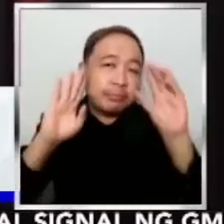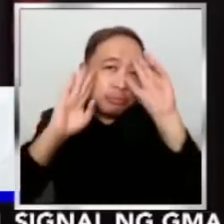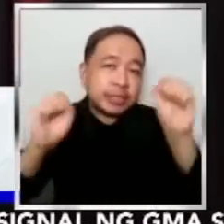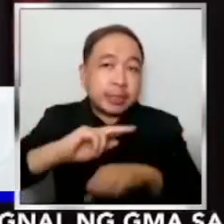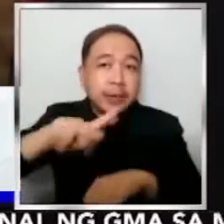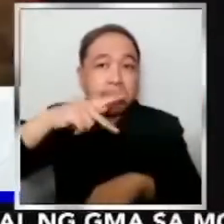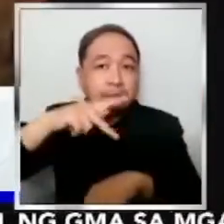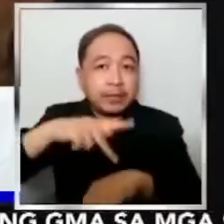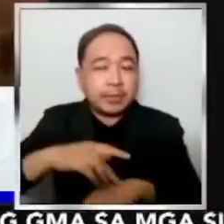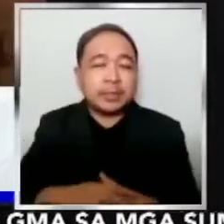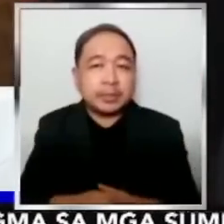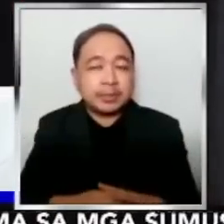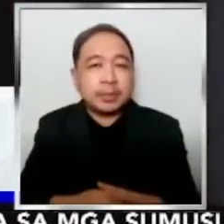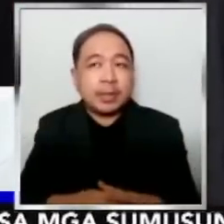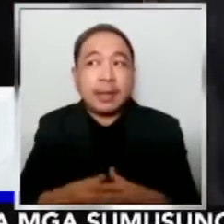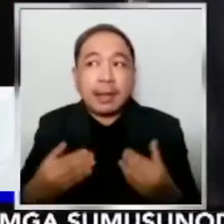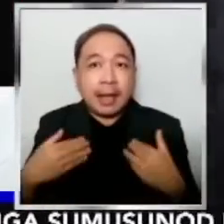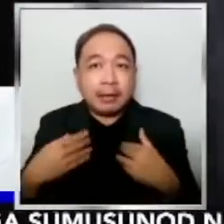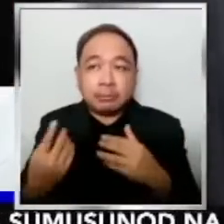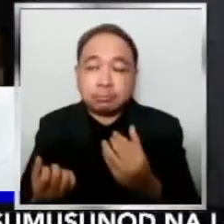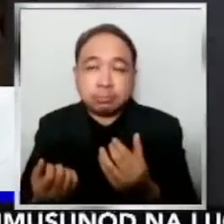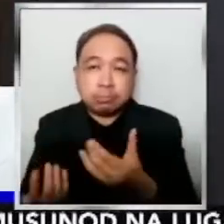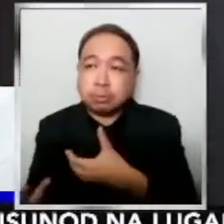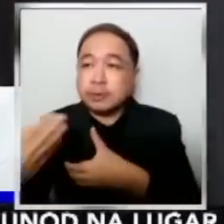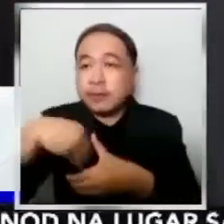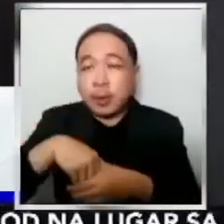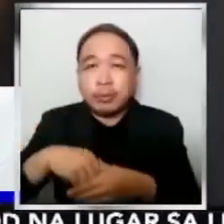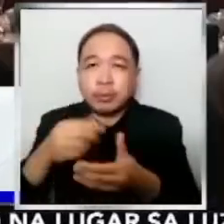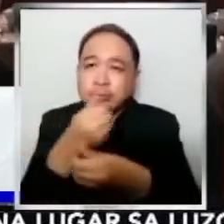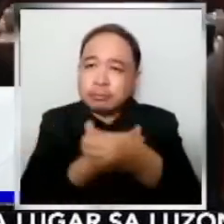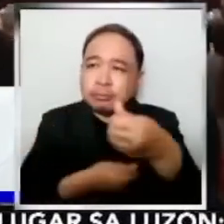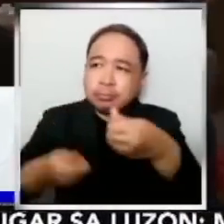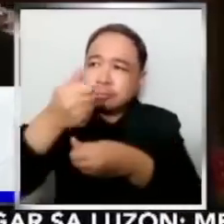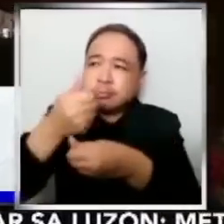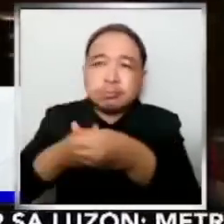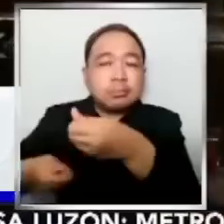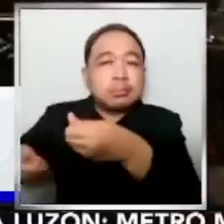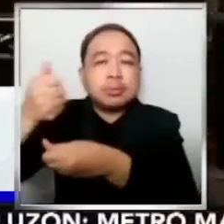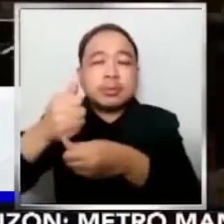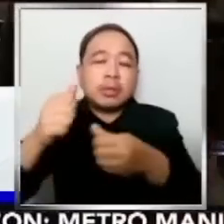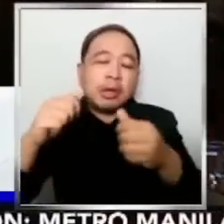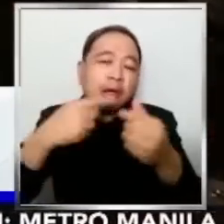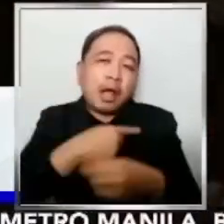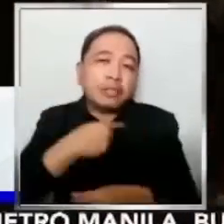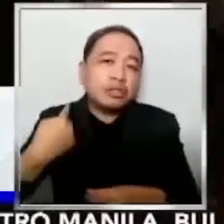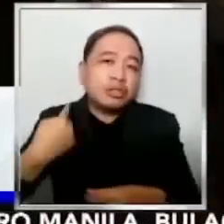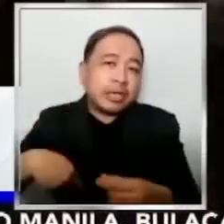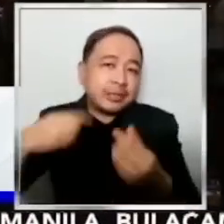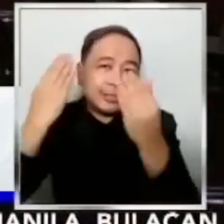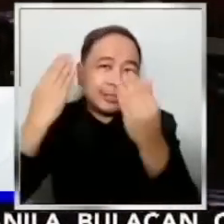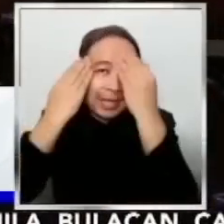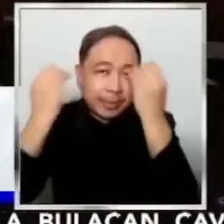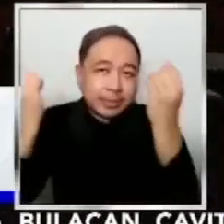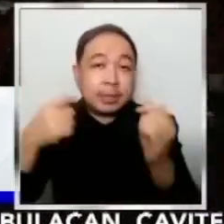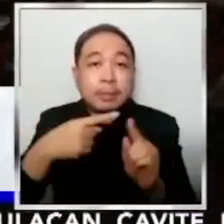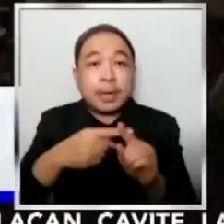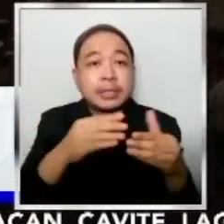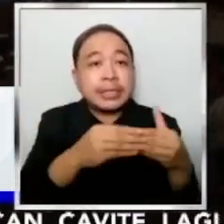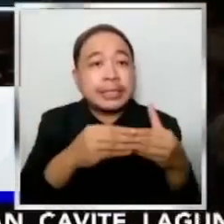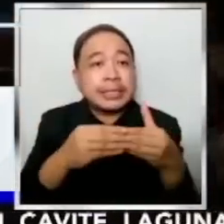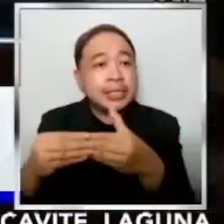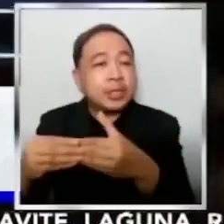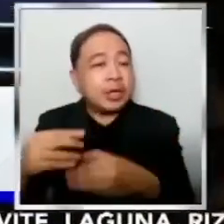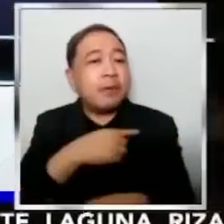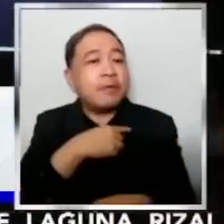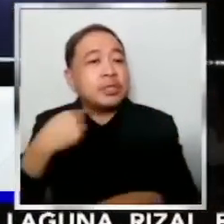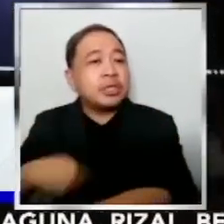Chinese Embassy at mga leader ng Chinese business group sa bansa. Isa sa mga ginawara ng parangalang China ay si dating